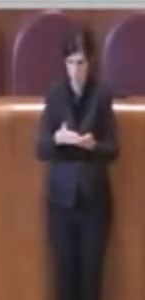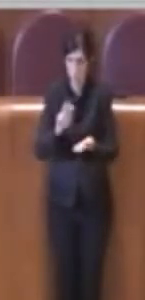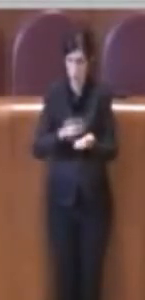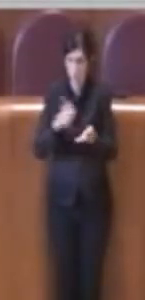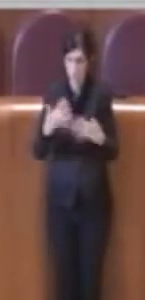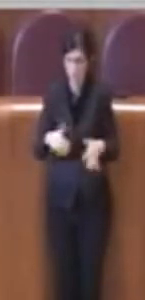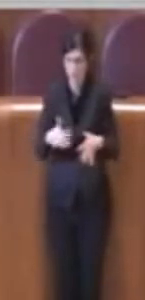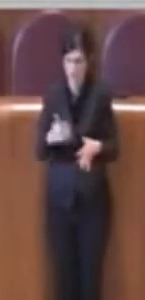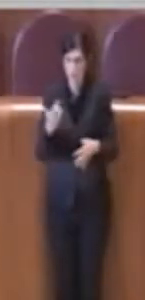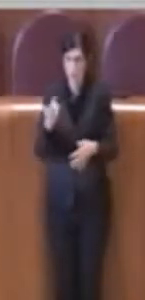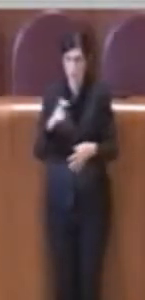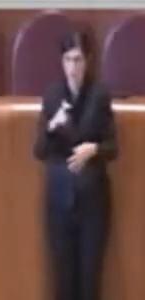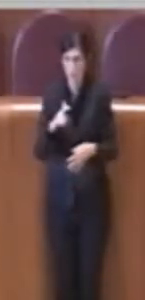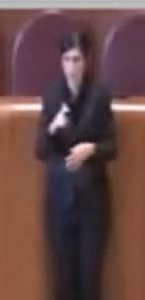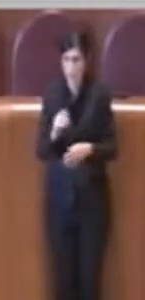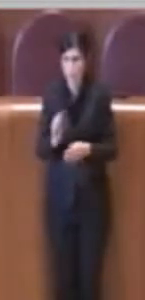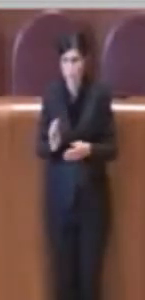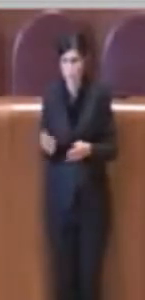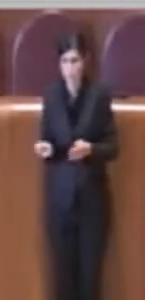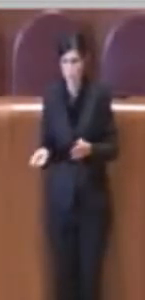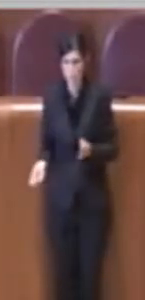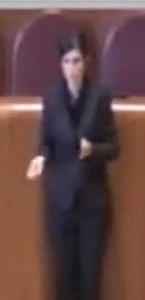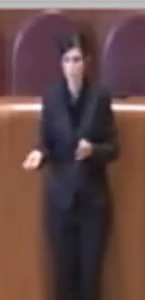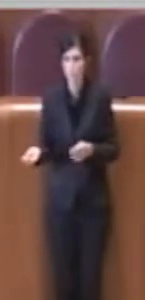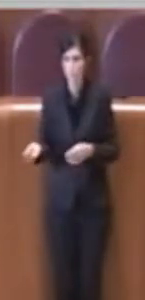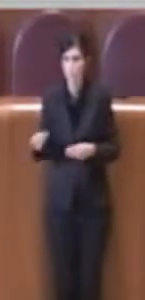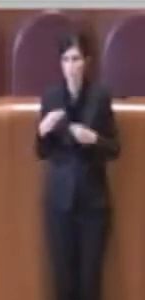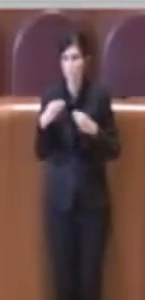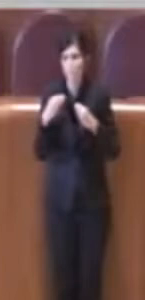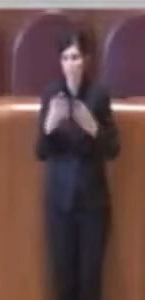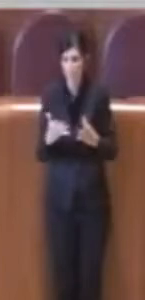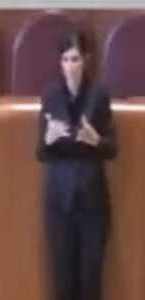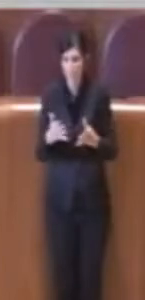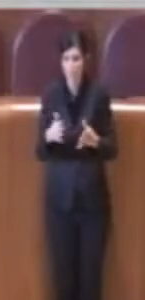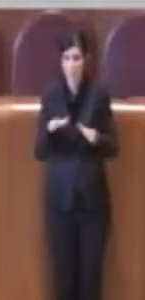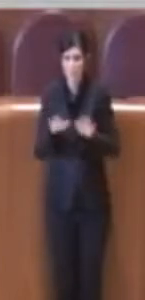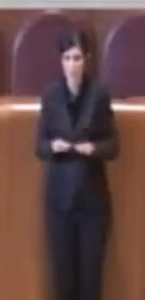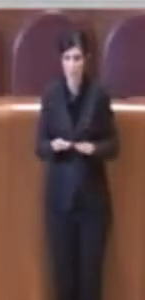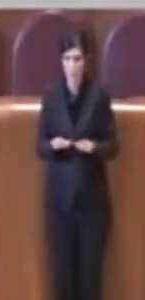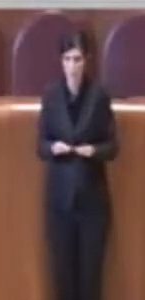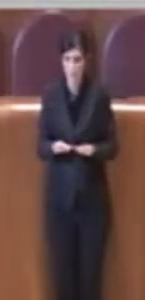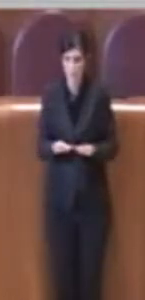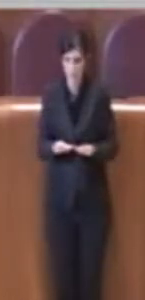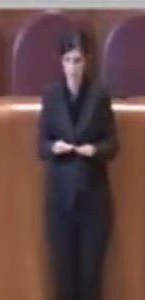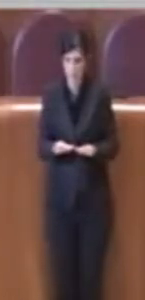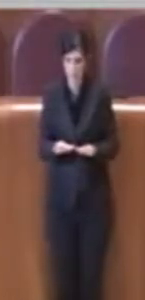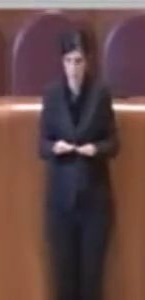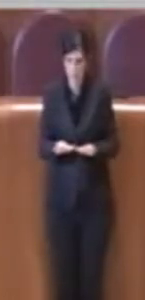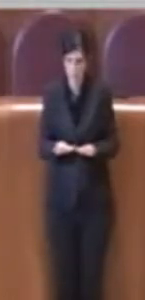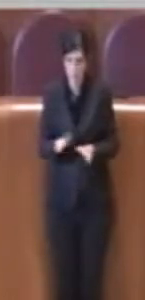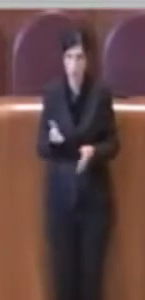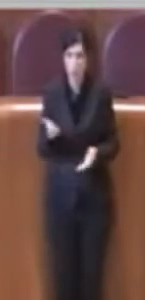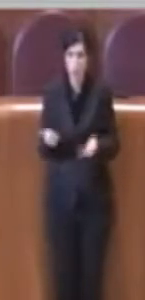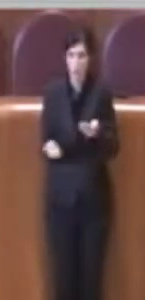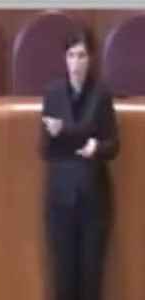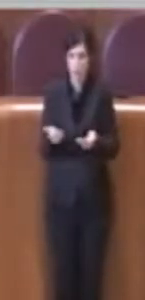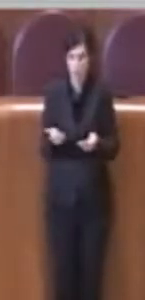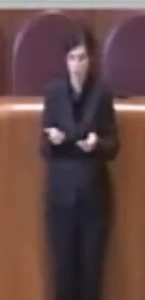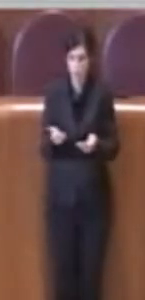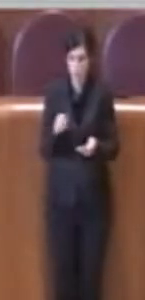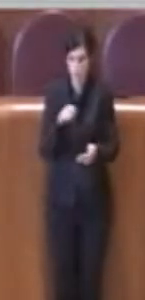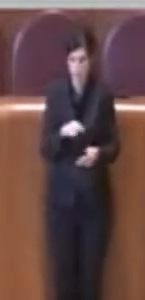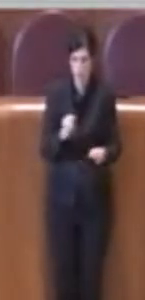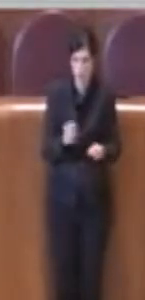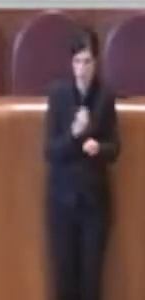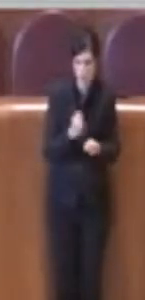introdurre una misura stabile in confronto di quelli che hanno subito, come per esempio i lavori della Metro